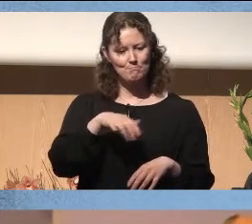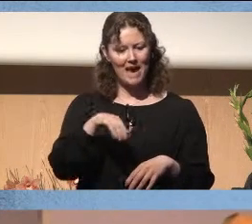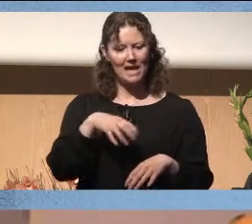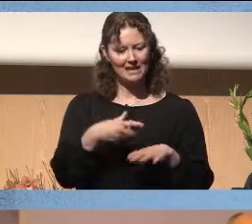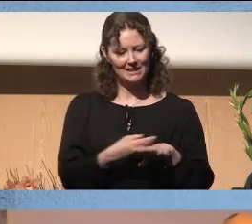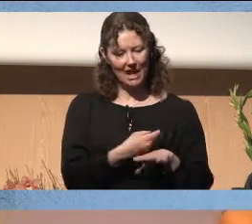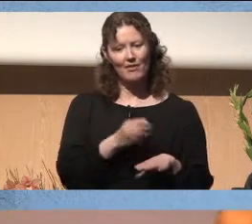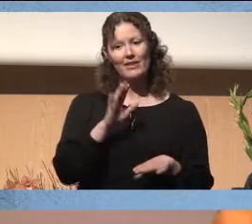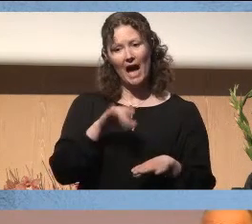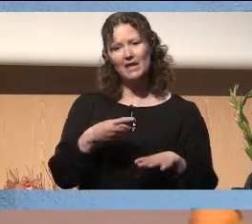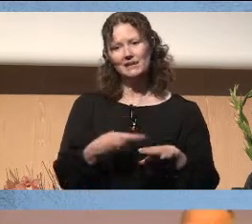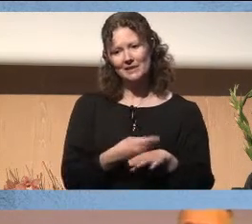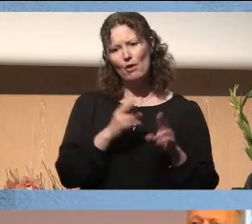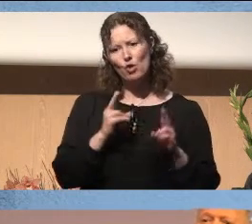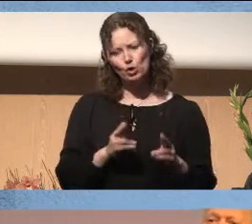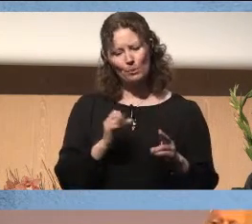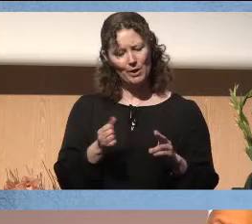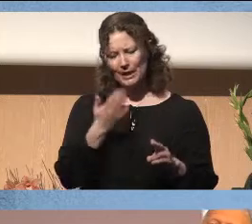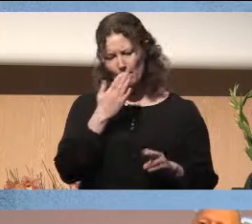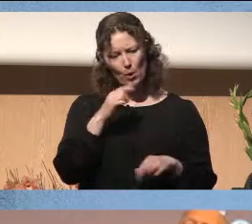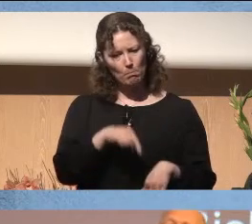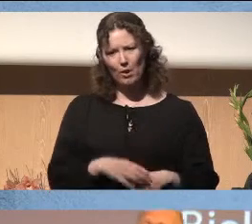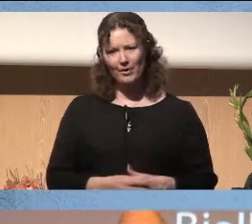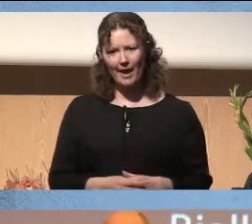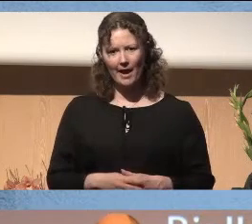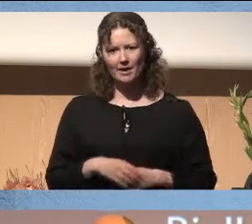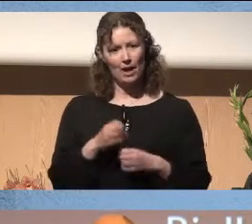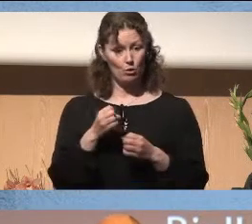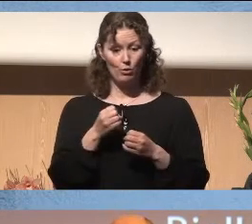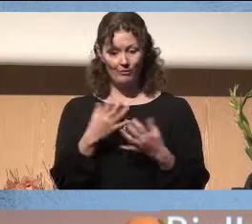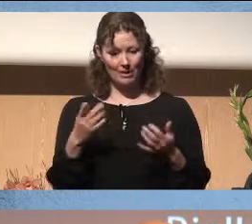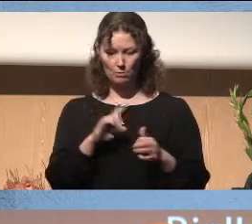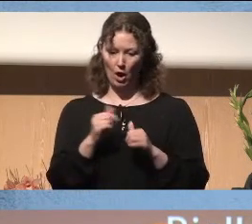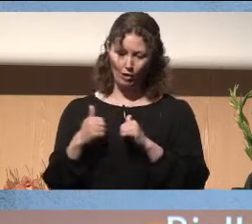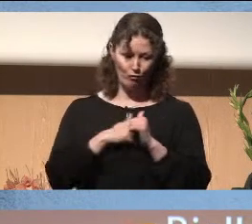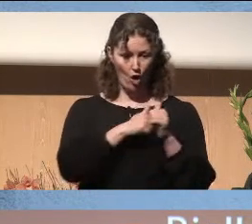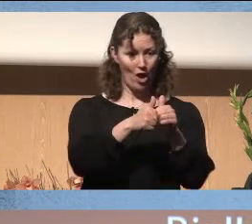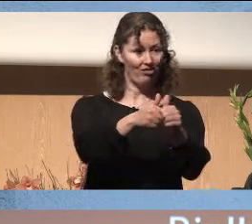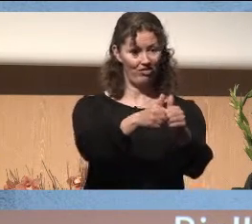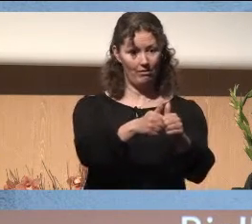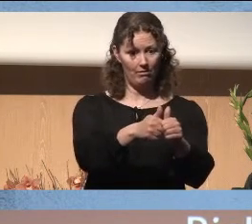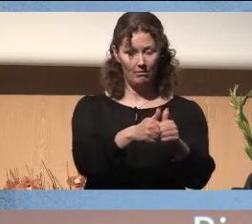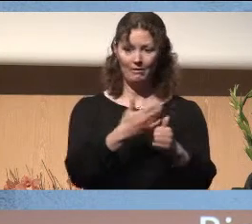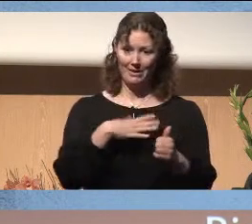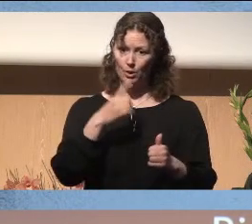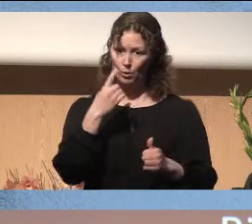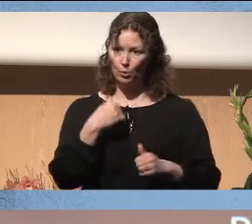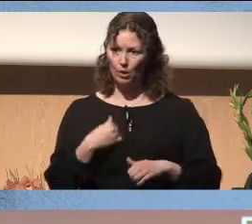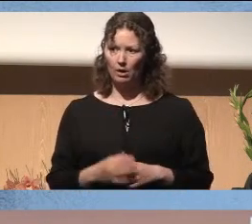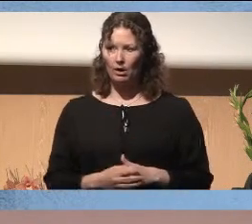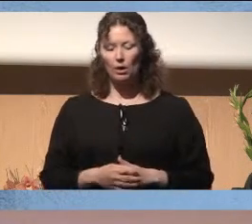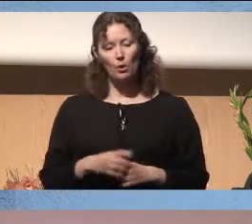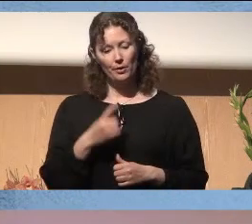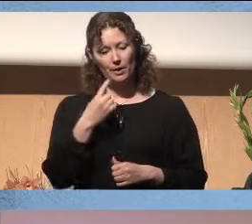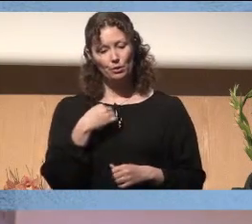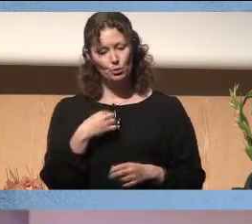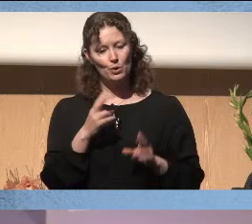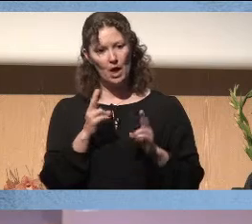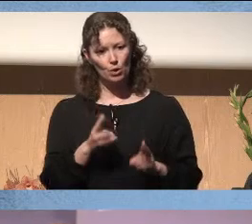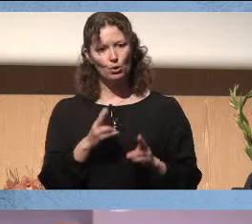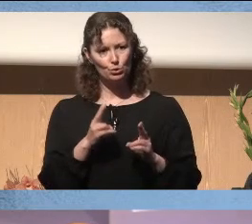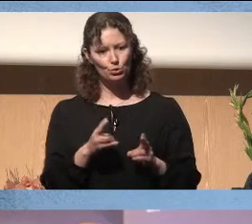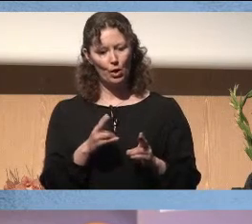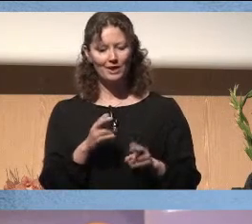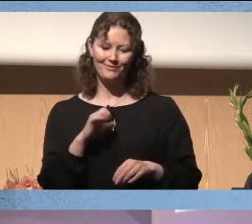den ikke bommer på det. For det nok en del som følger rett etter. Og det tror jeg også at hvis vi